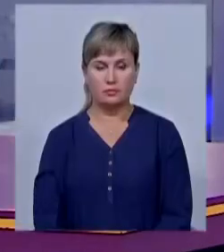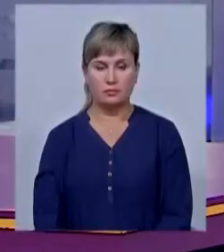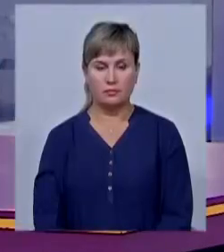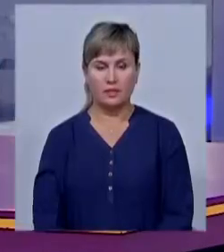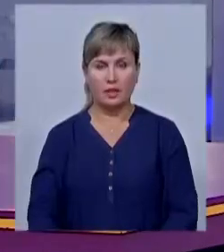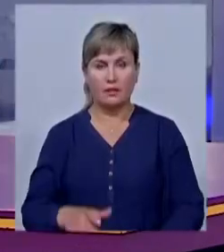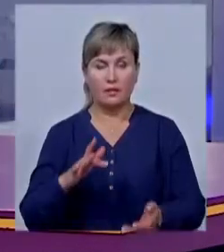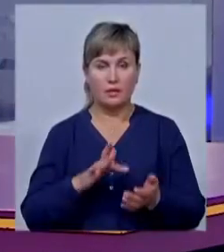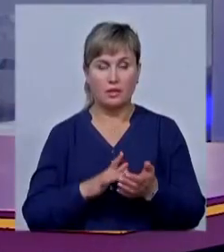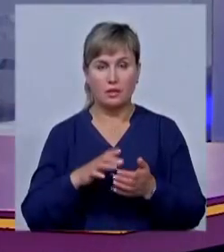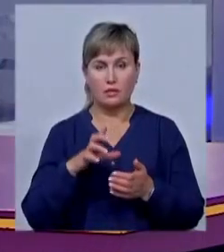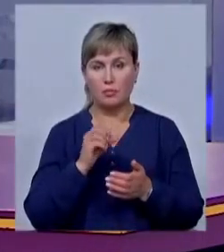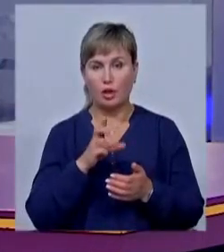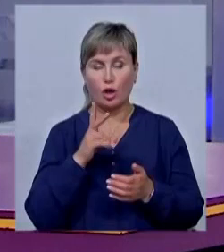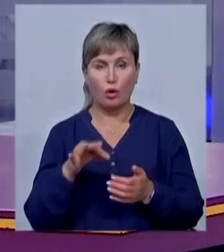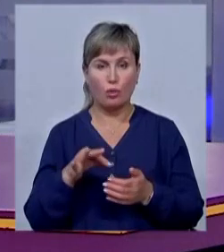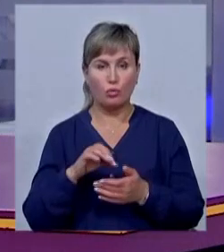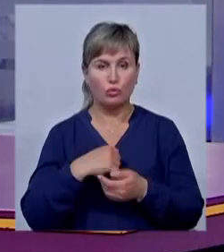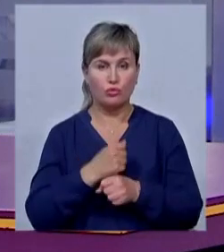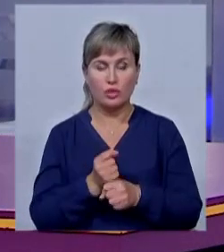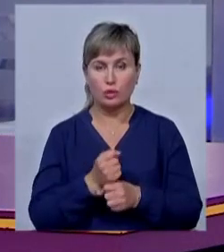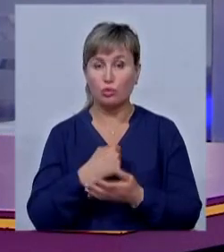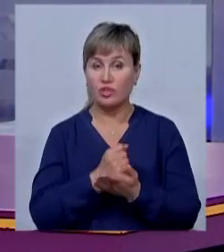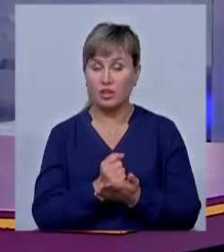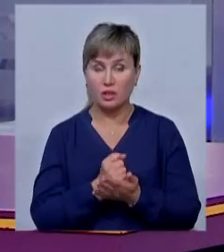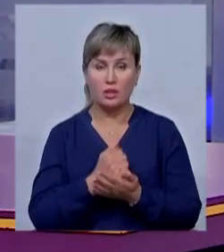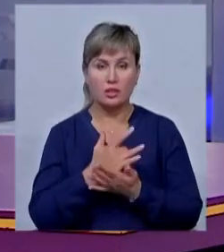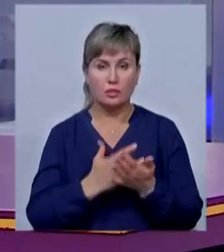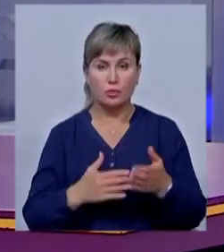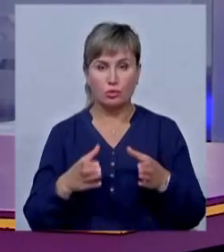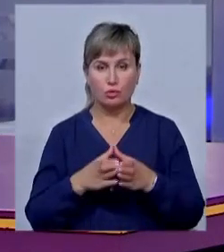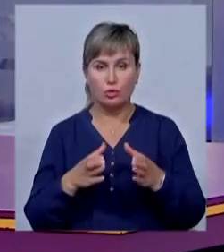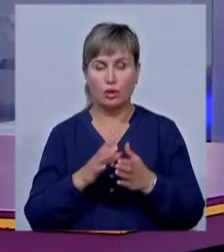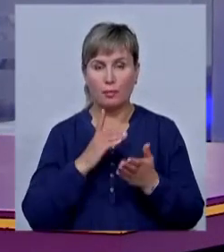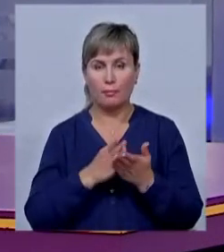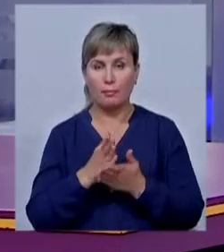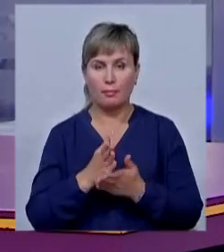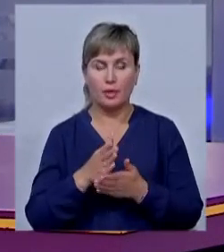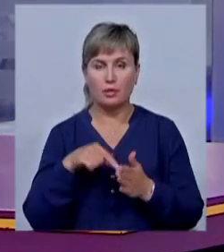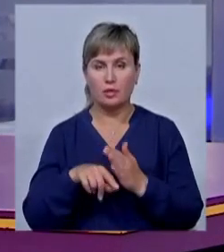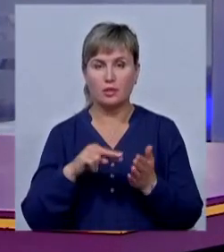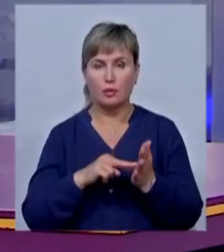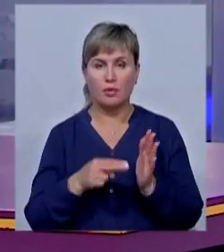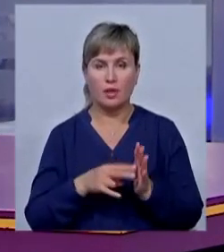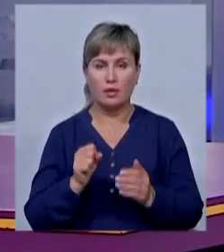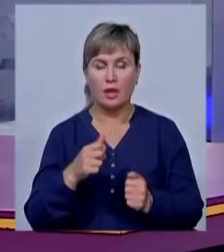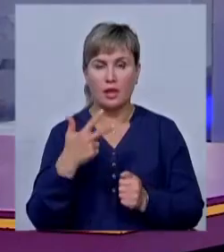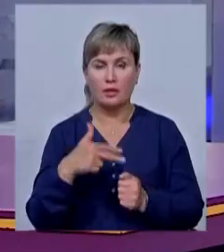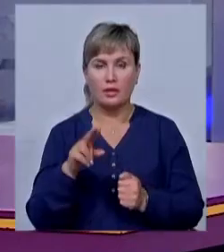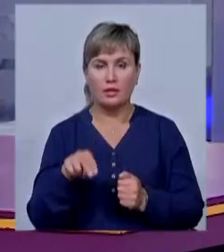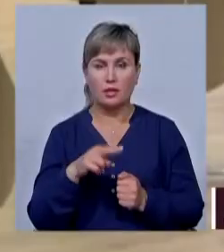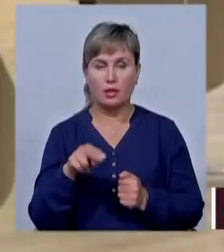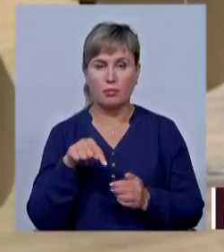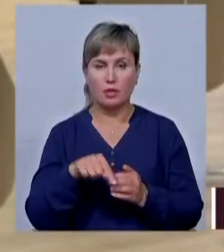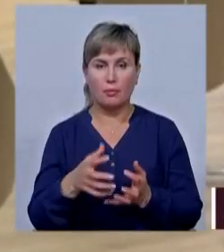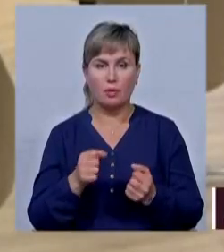В Центризбиркоме утвердили список участников дебатов от казахстанских партий. Политическая дуэль запланирована на 30 декабря. В них